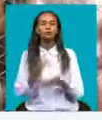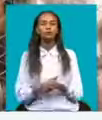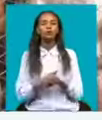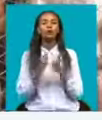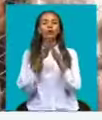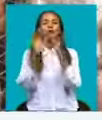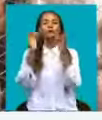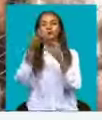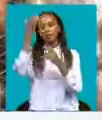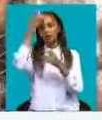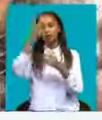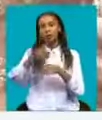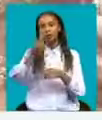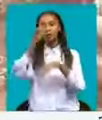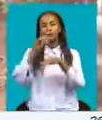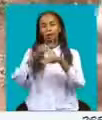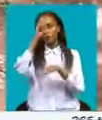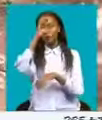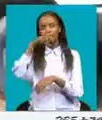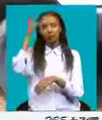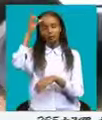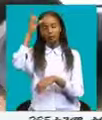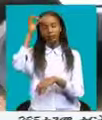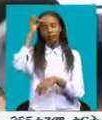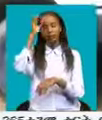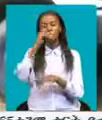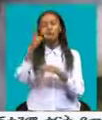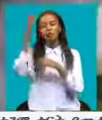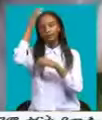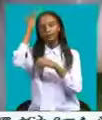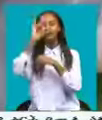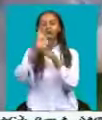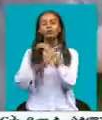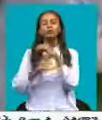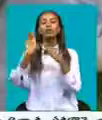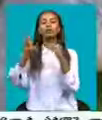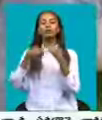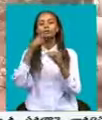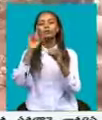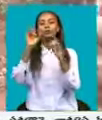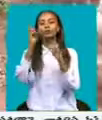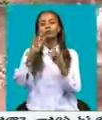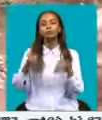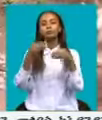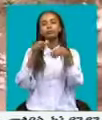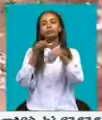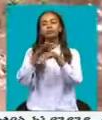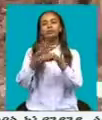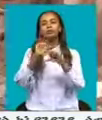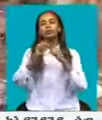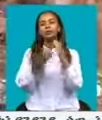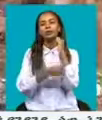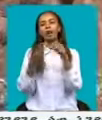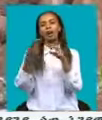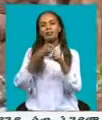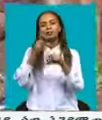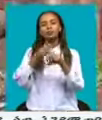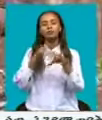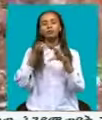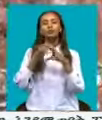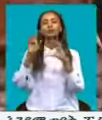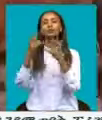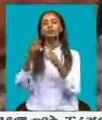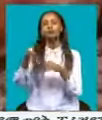የጉራጌ ዞን የመንግስት ዋና ተጠሪ አቶ ክፍሌ ለማ መንግስት እንደ ሀገር እንደ ክልልና ብሎም እንደ ዞን በሰጠው ተልእኮ መሰረት በአጭር ጊዜ ውስጥ በዞን